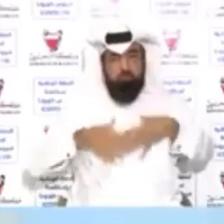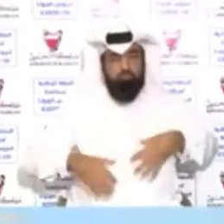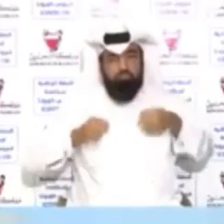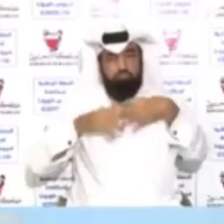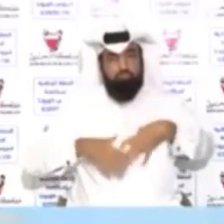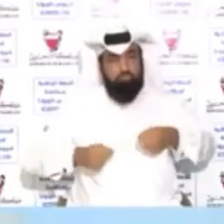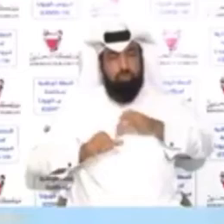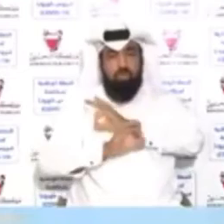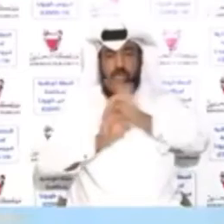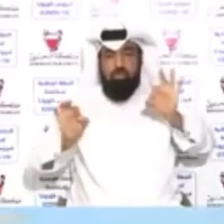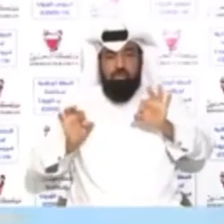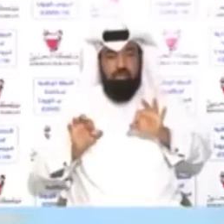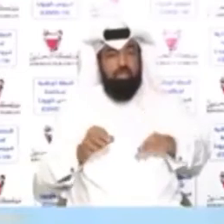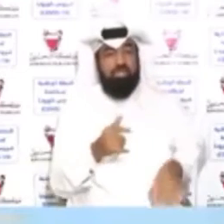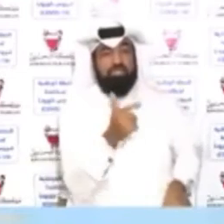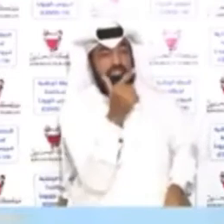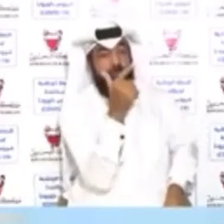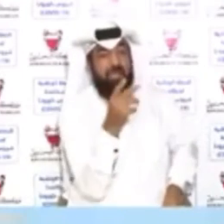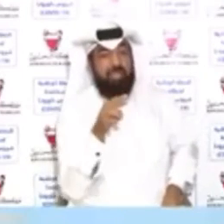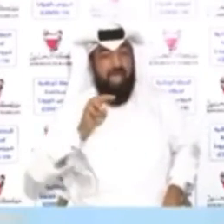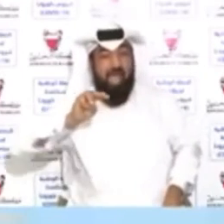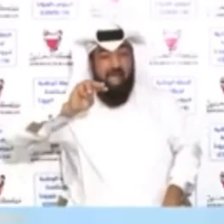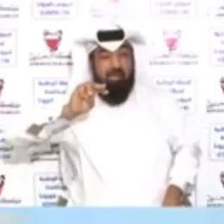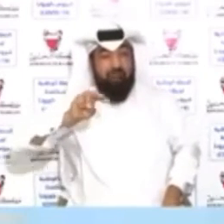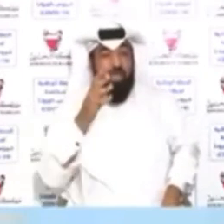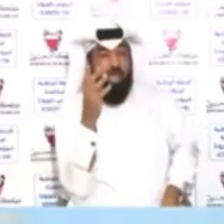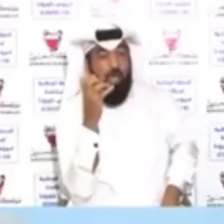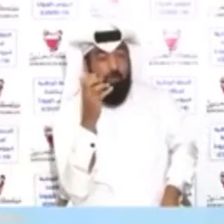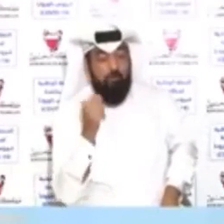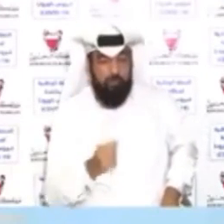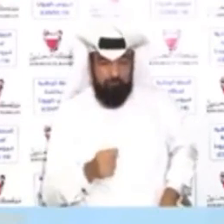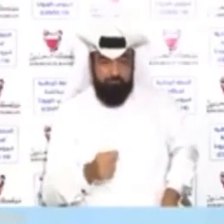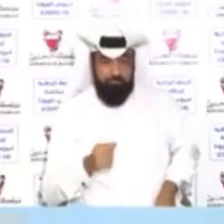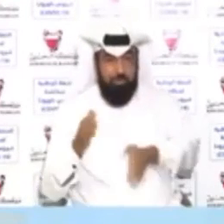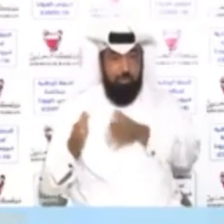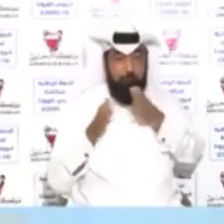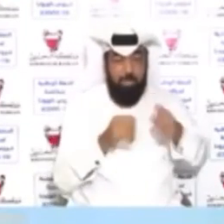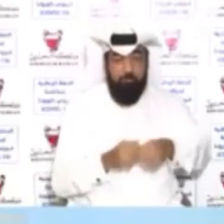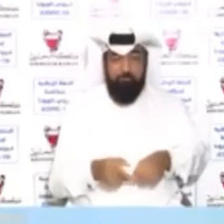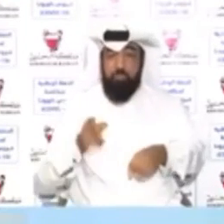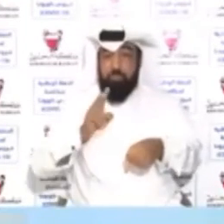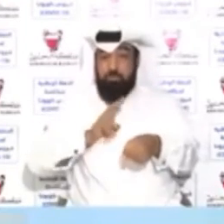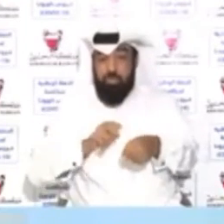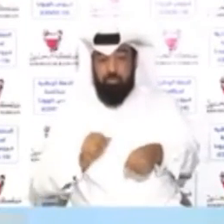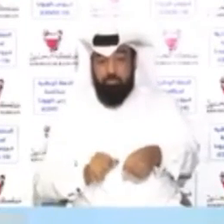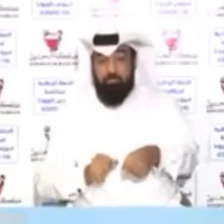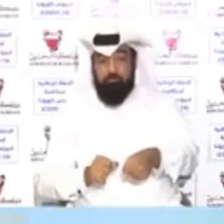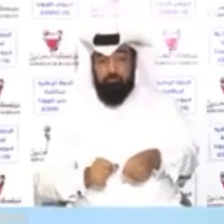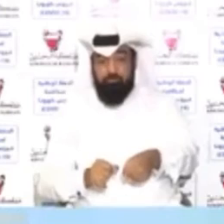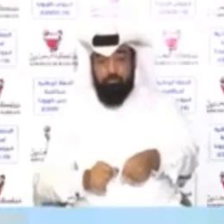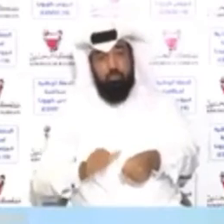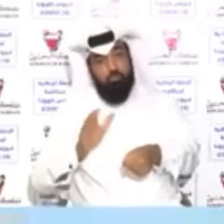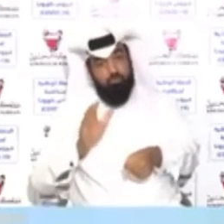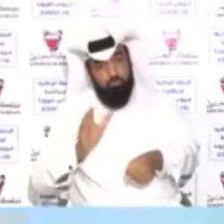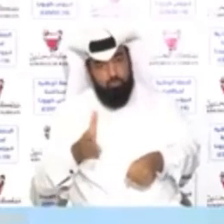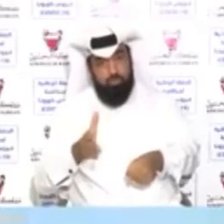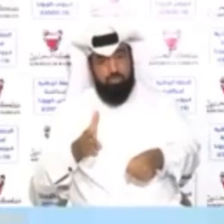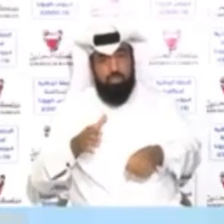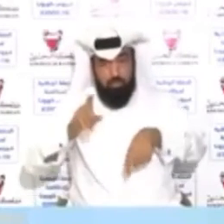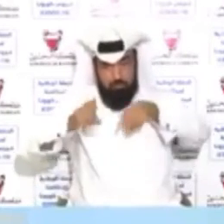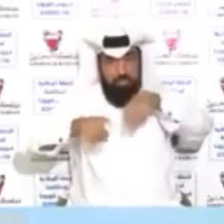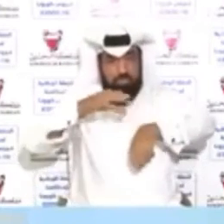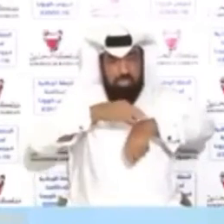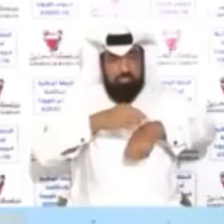عندنا إلى اليوم 7407 حالات، وهذه جميعها تعافت بسلام وممكن وخرجوا من مناطق